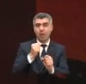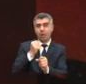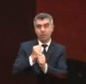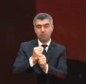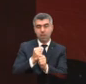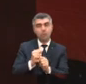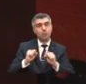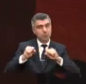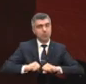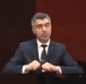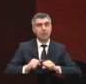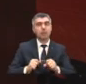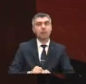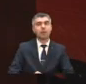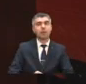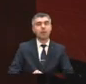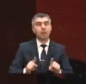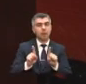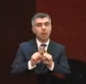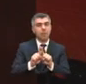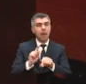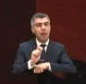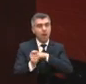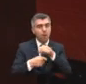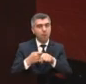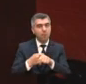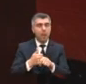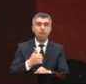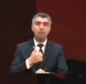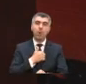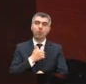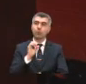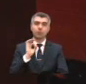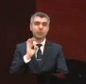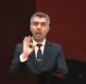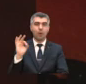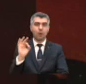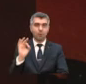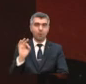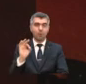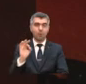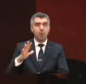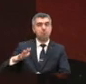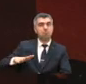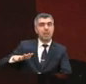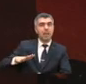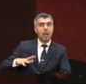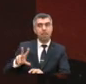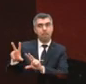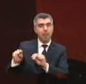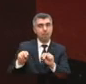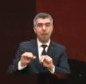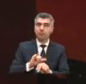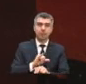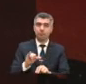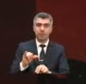أو المجال القروي إجمالا تكون عنده خصوصية مختلفة عن المدينة، وبالتالي يحتاج إلى عناية أكبر، عناية